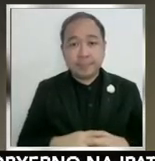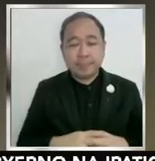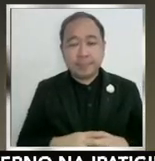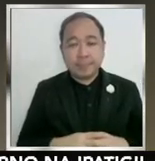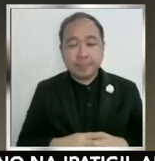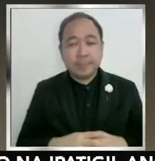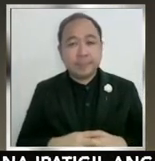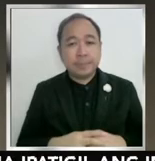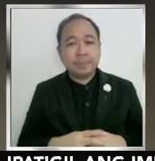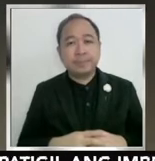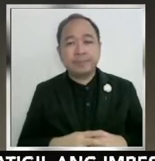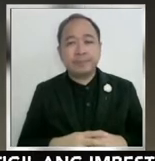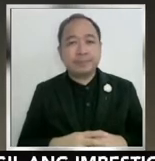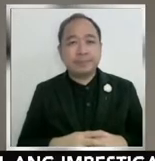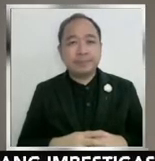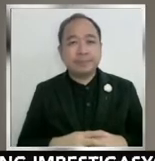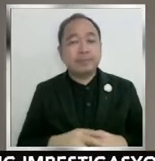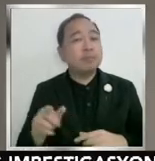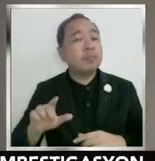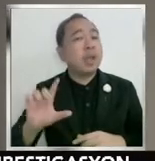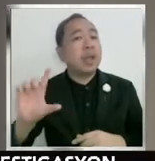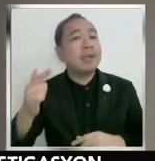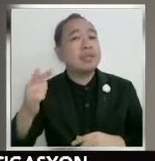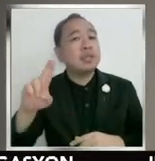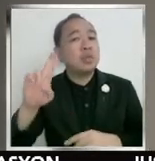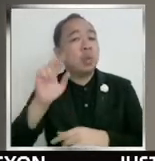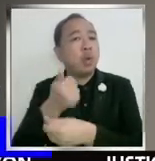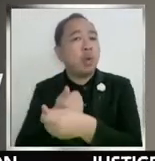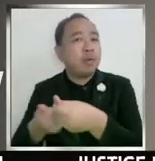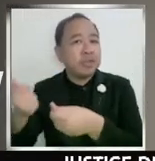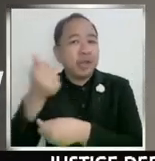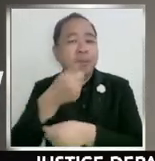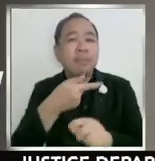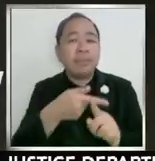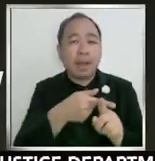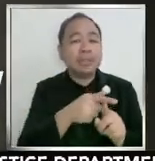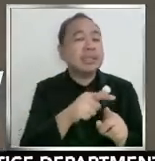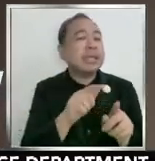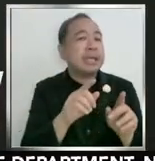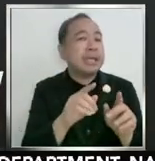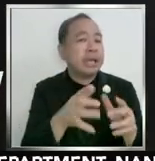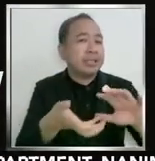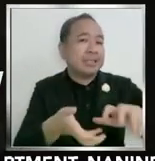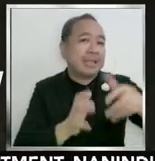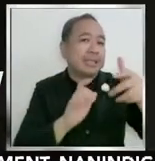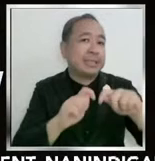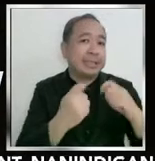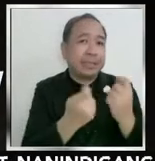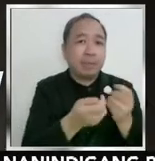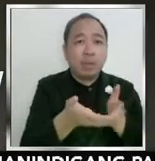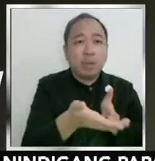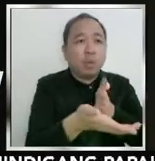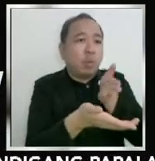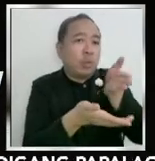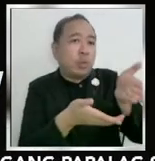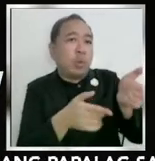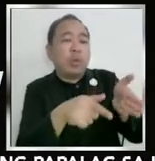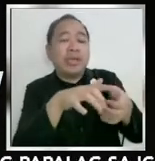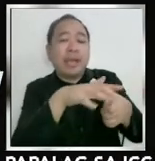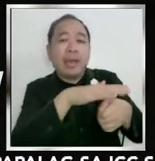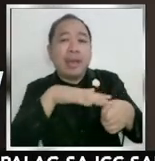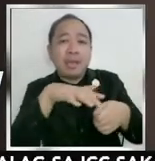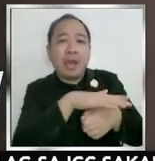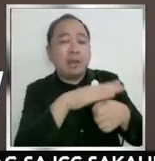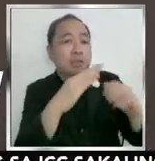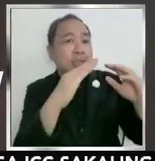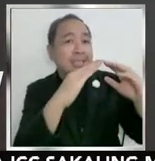Agad dokumentahan ng mga local officials at miyembro ng disaster team ang sityo Lower Busay kung saan nangyari ang pagguho ng lupa. At kinuwardo ng